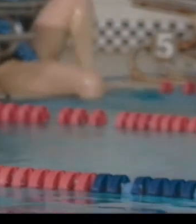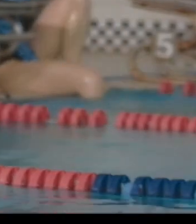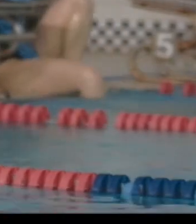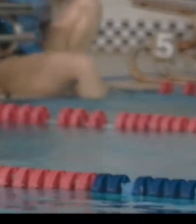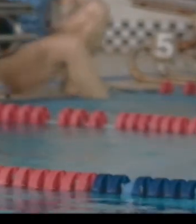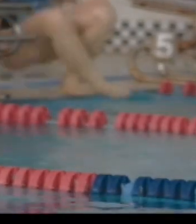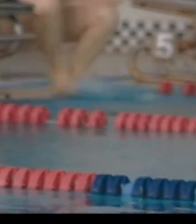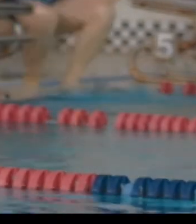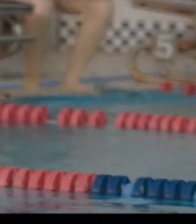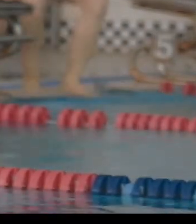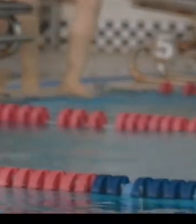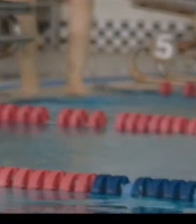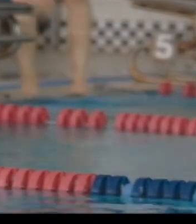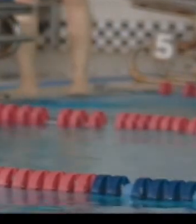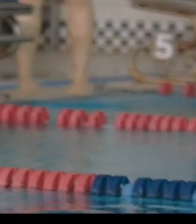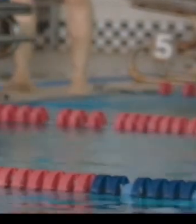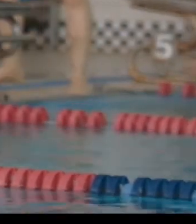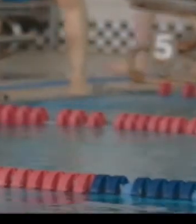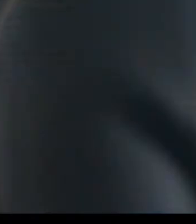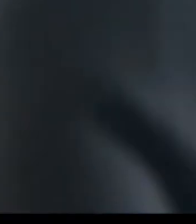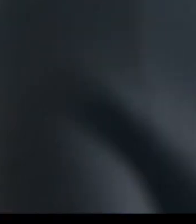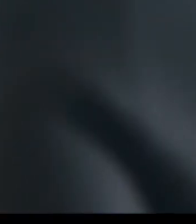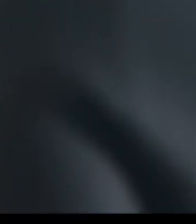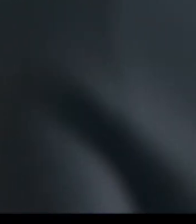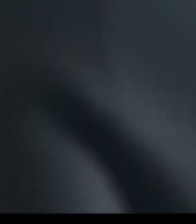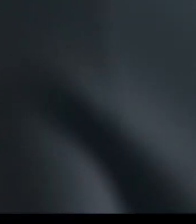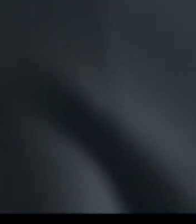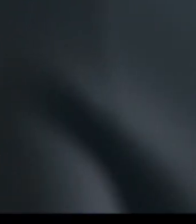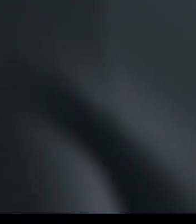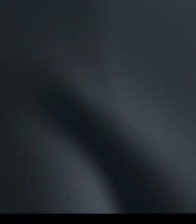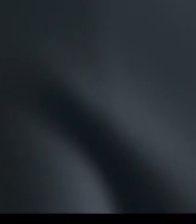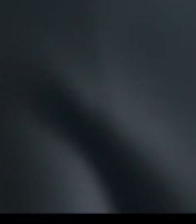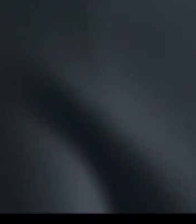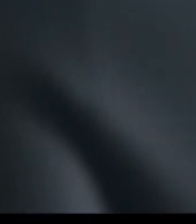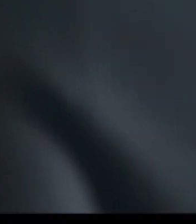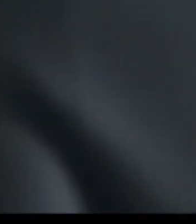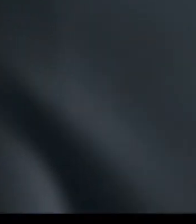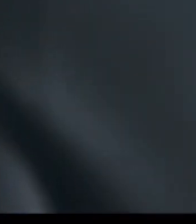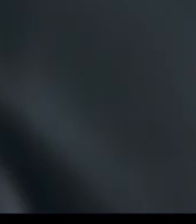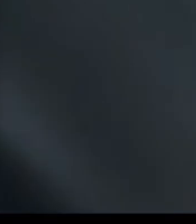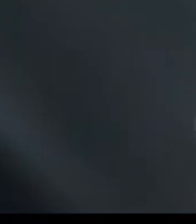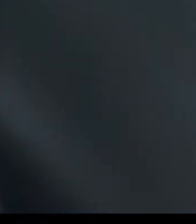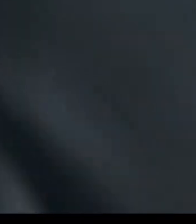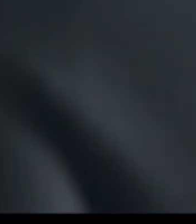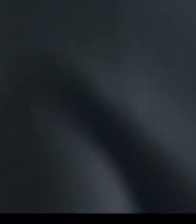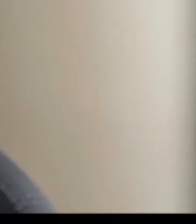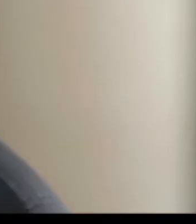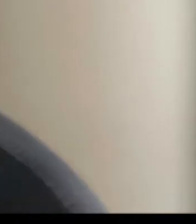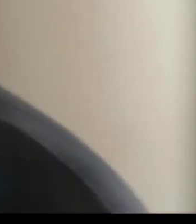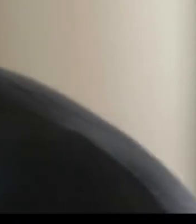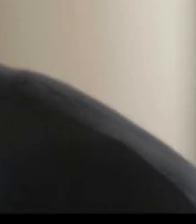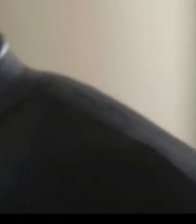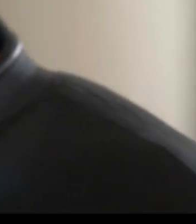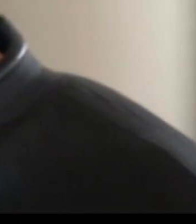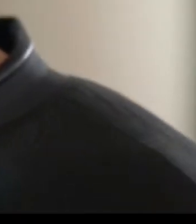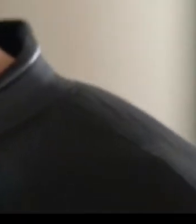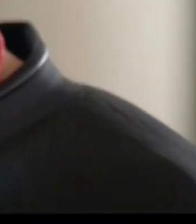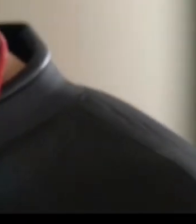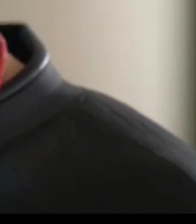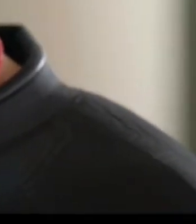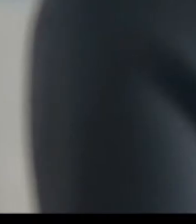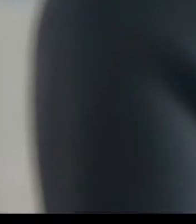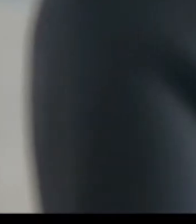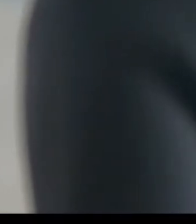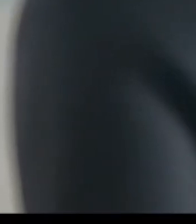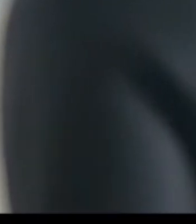명자님하고 지규 학생 기록이 같네요. 제 기록이 좋은 거예요? 아이 그럼요. 요즘 학생들 보통이 아닌데요.